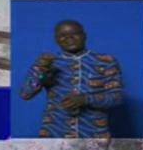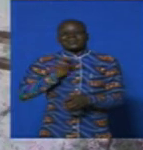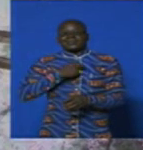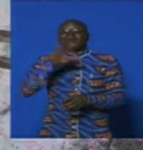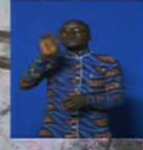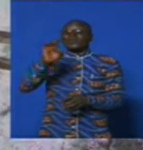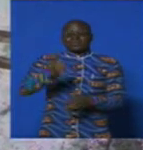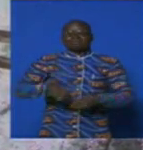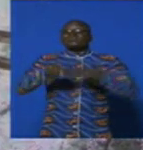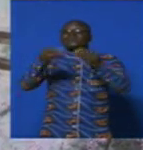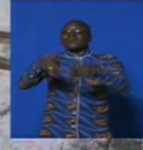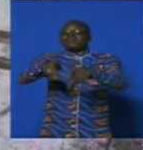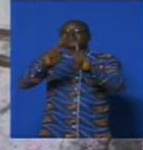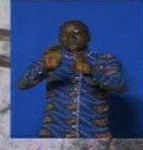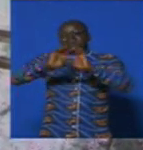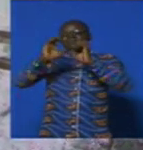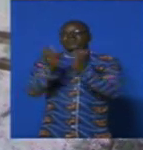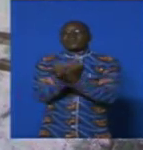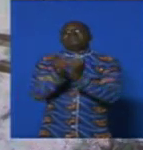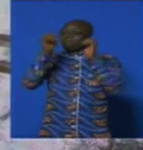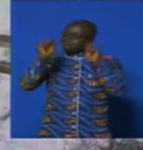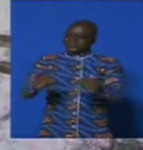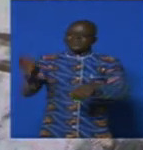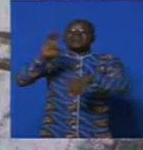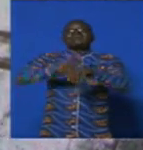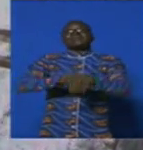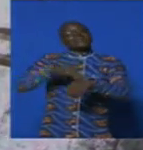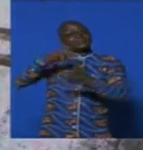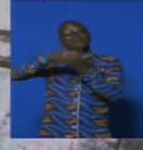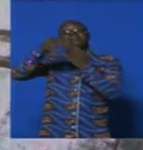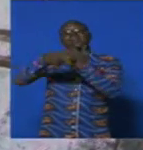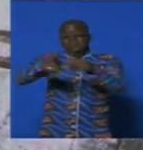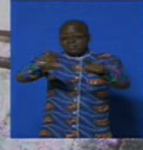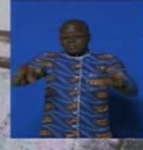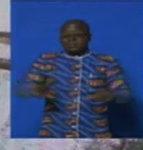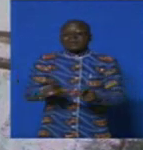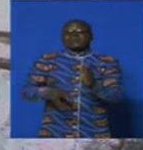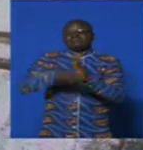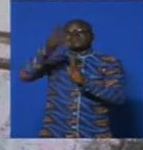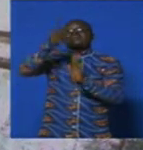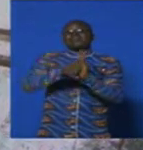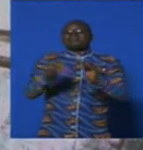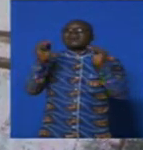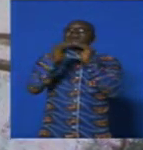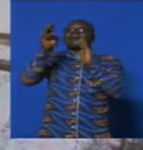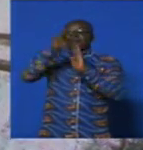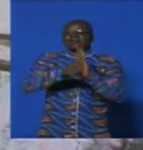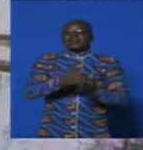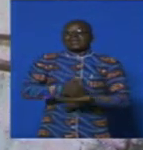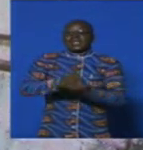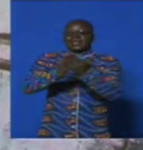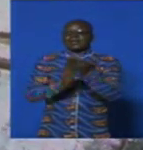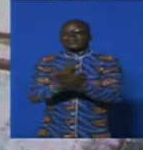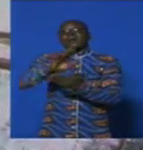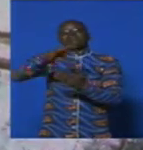générer, ça va permettre à la commune de pouvoir mettre en œuvre son plan local de développement, également appuyé par d'autres éléments